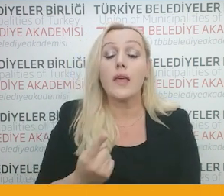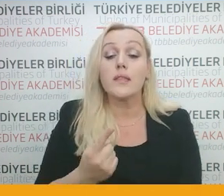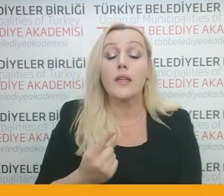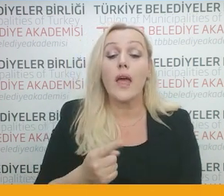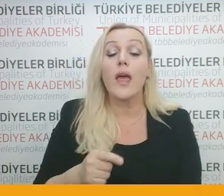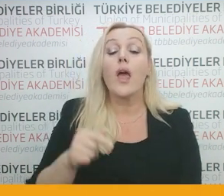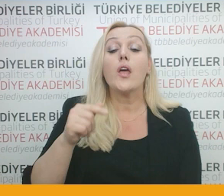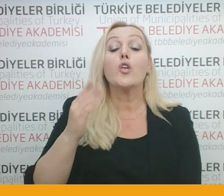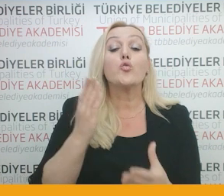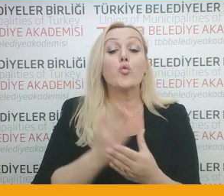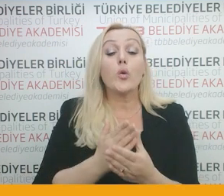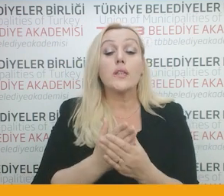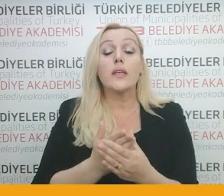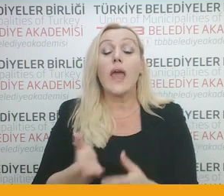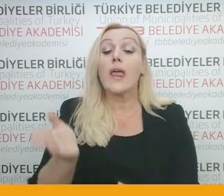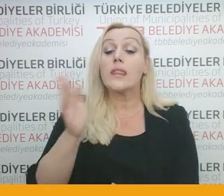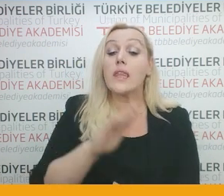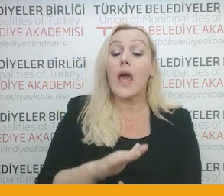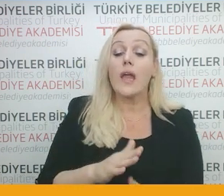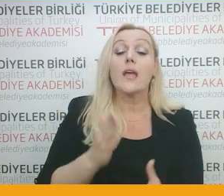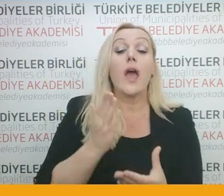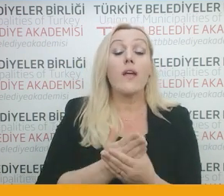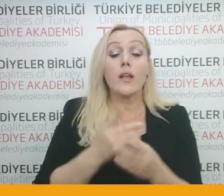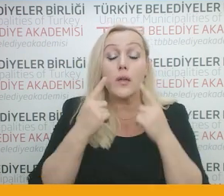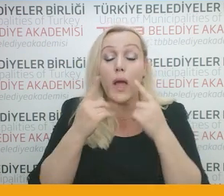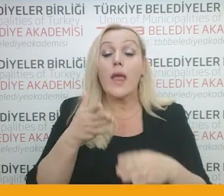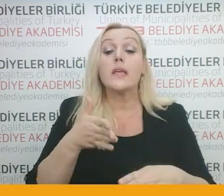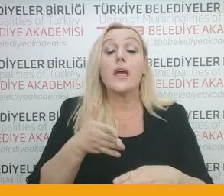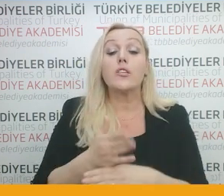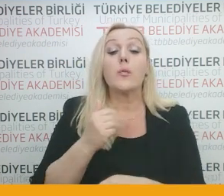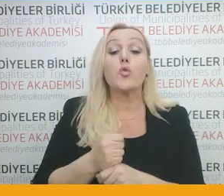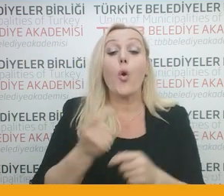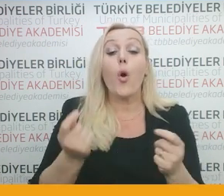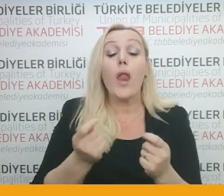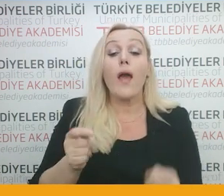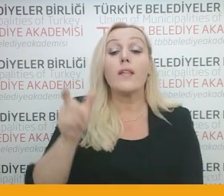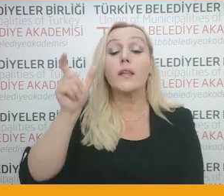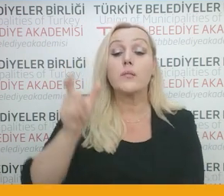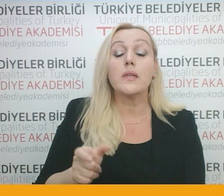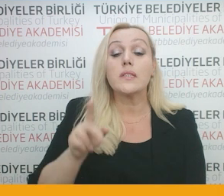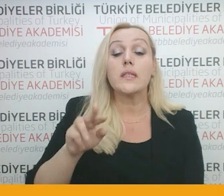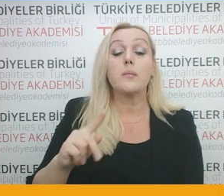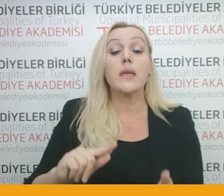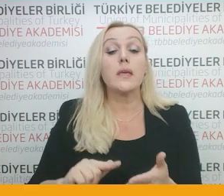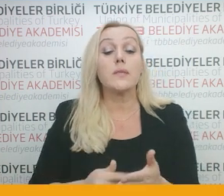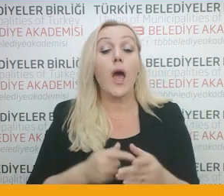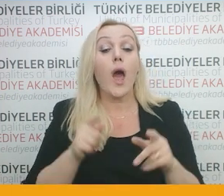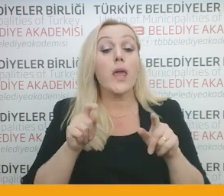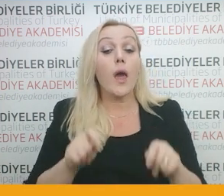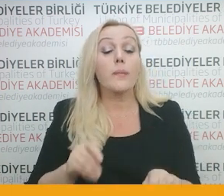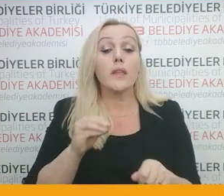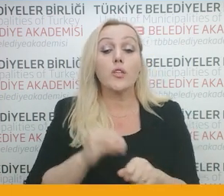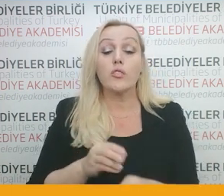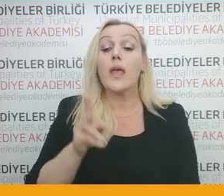alttaki evraklarda, o dosyadaki diğer evraklarda gerçekleştirme görevlisi gibi düzenleyen sıfatıyla imza attığın için senin